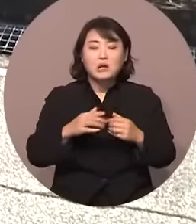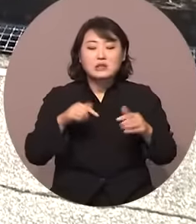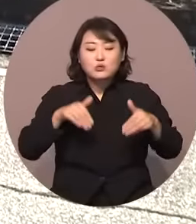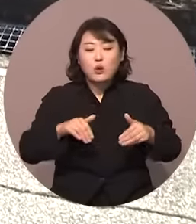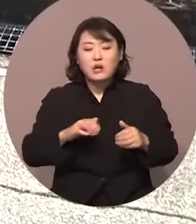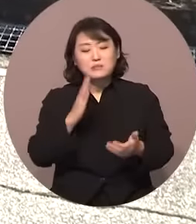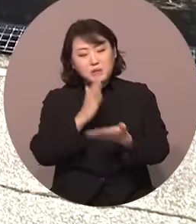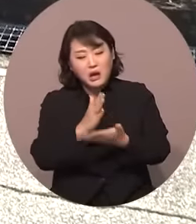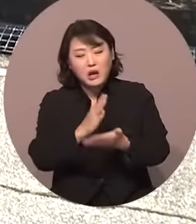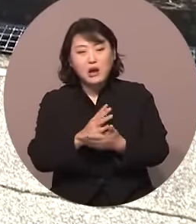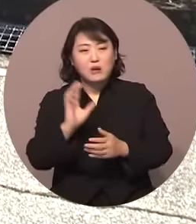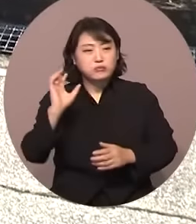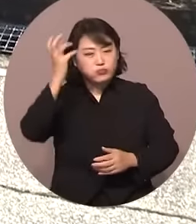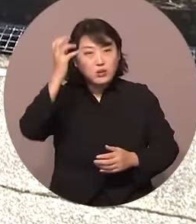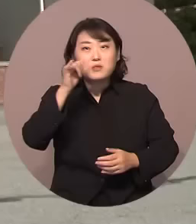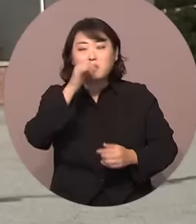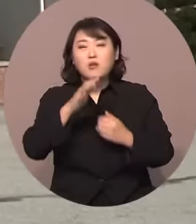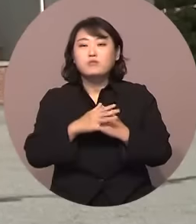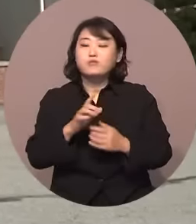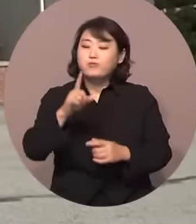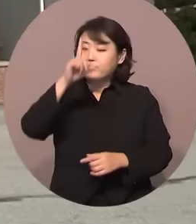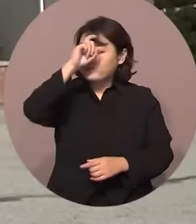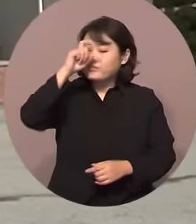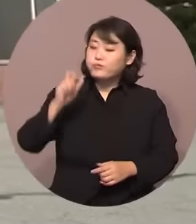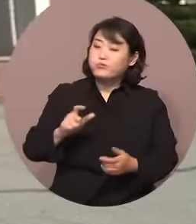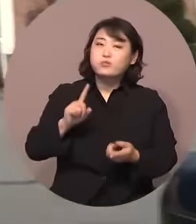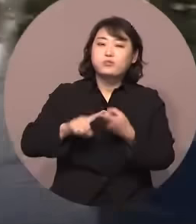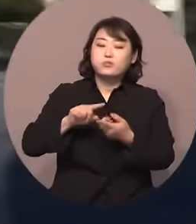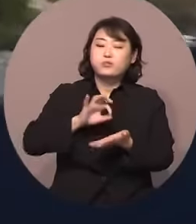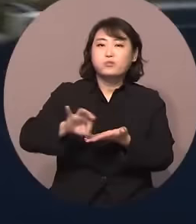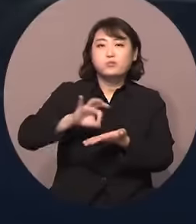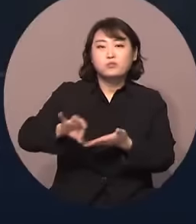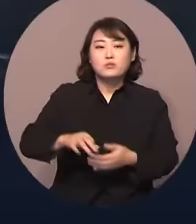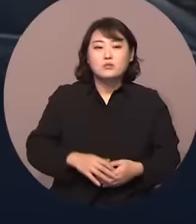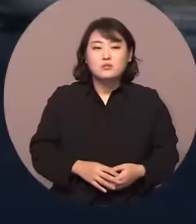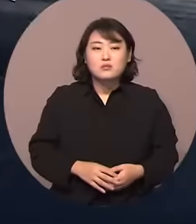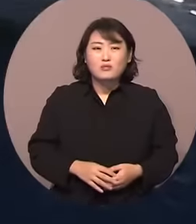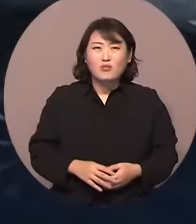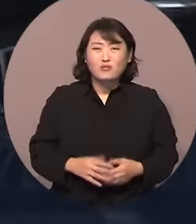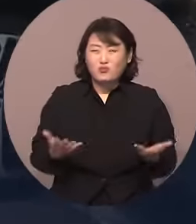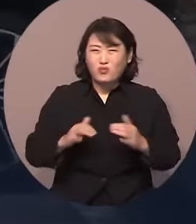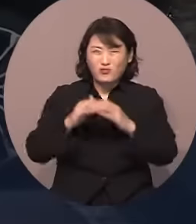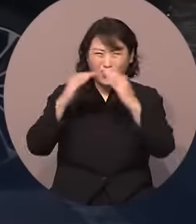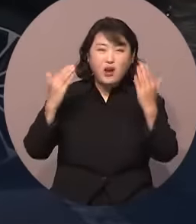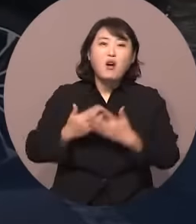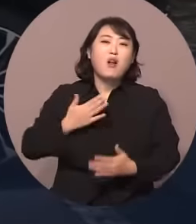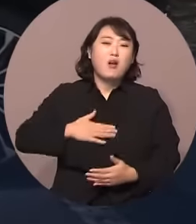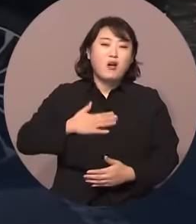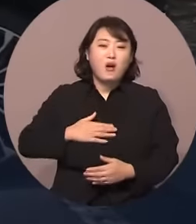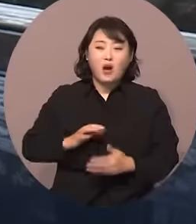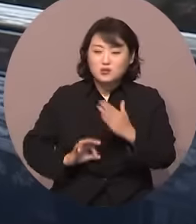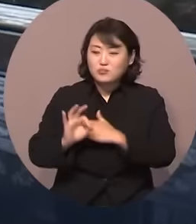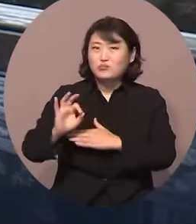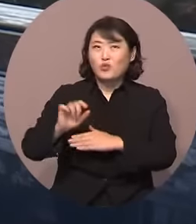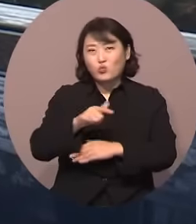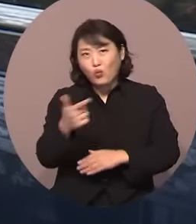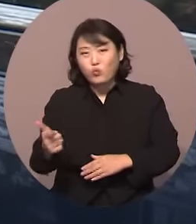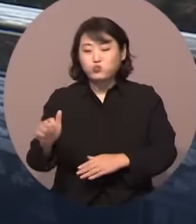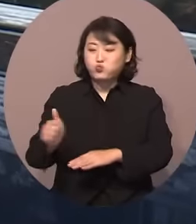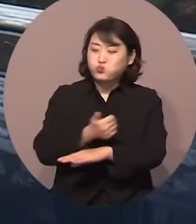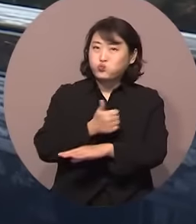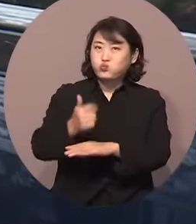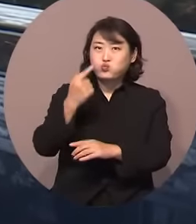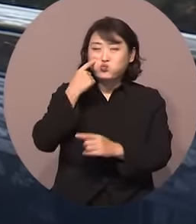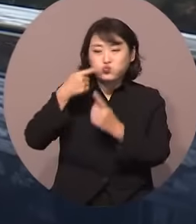이어졌지만 아하지 않았습니다 원는 다 알고 있었다고 봅니다 원장님가 아침 저녁 출근할 때도 없고 퇴근할 때도 없고 이런 것들은